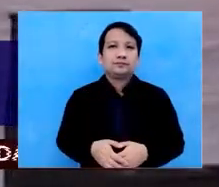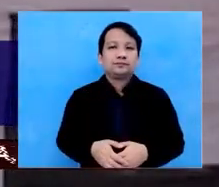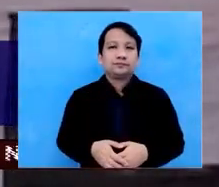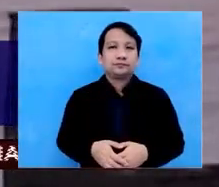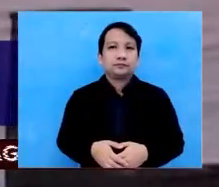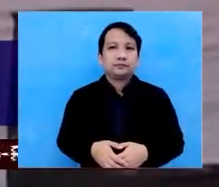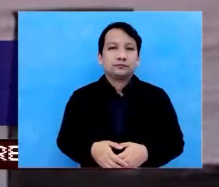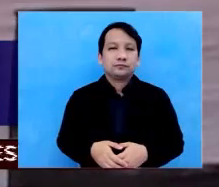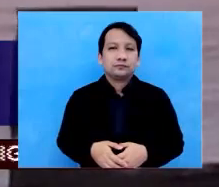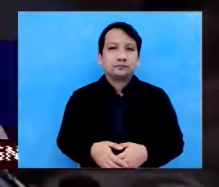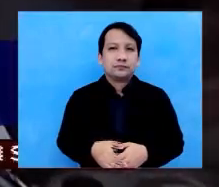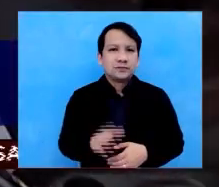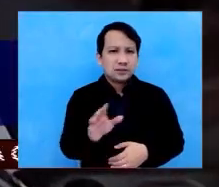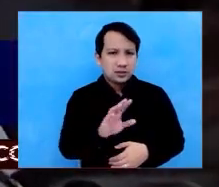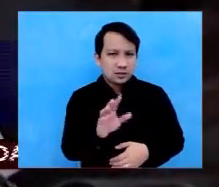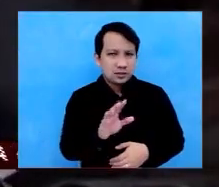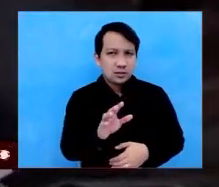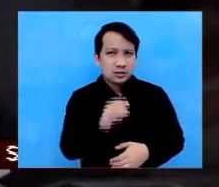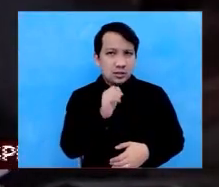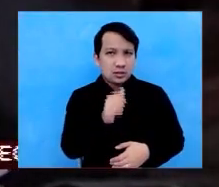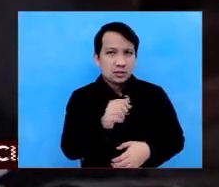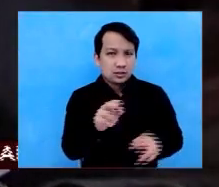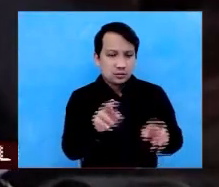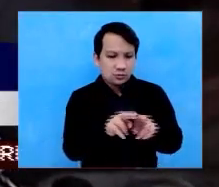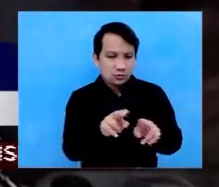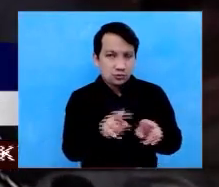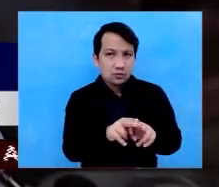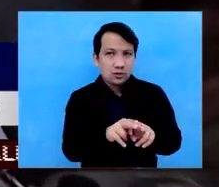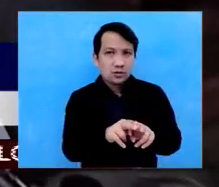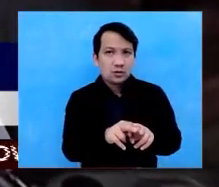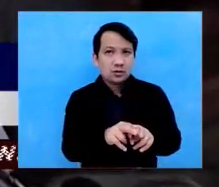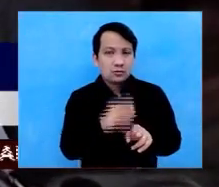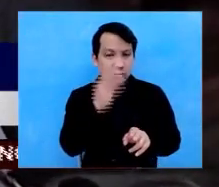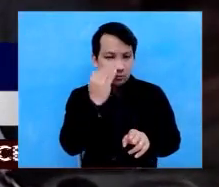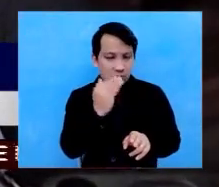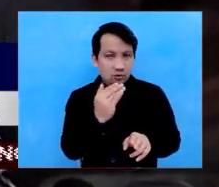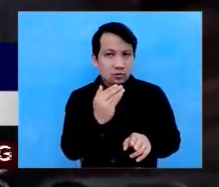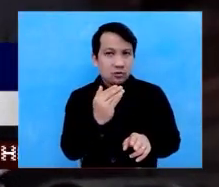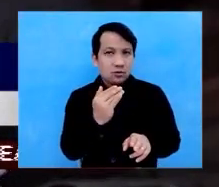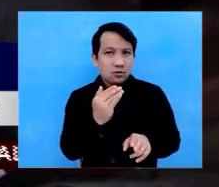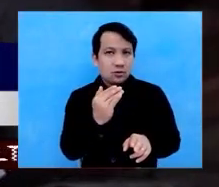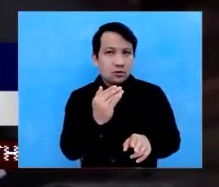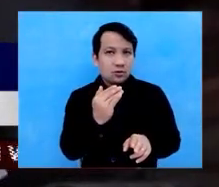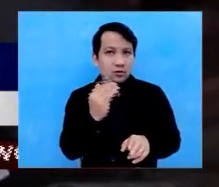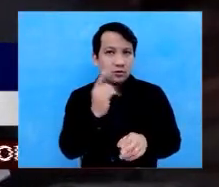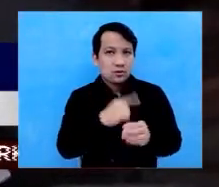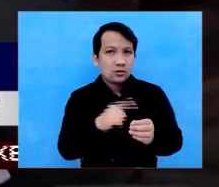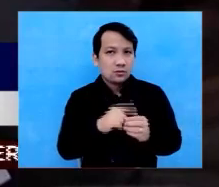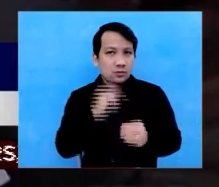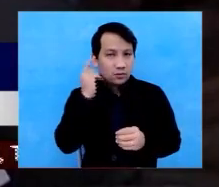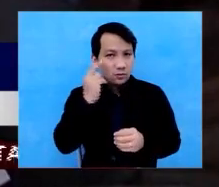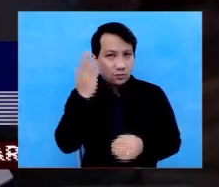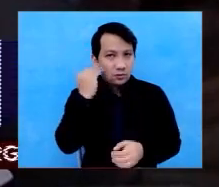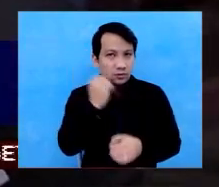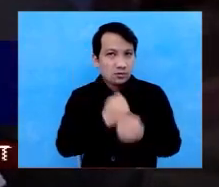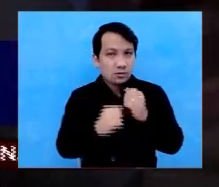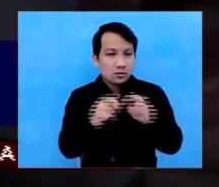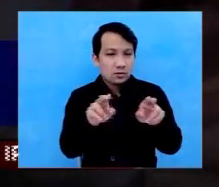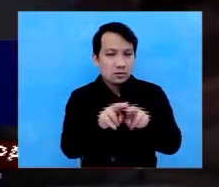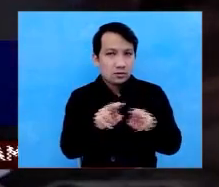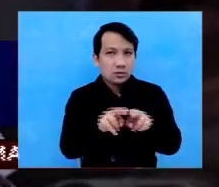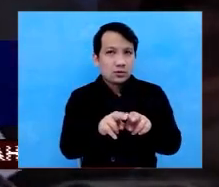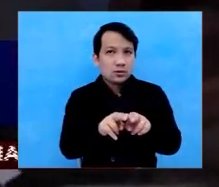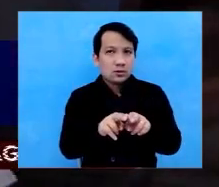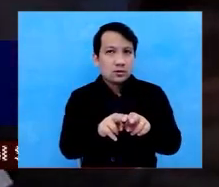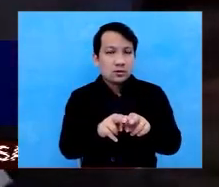An attack on all. Hindi natin siya pwedeng i-normalize. No? Actually, kung tutuusin natin, yung in recent years, medyo na-normalize na yung threats